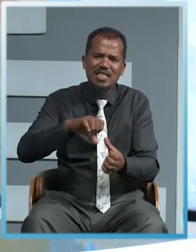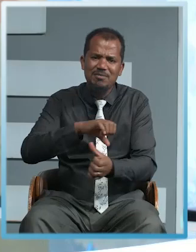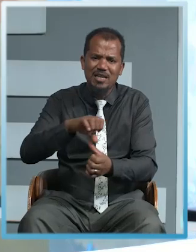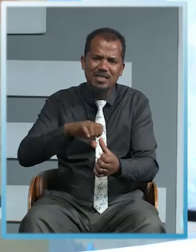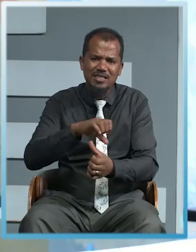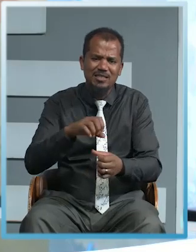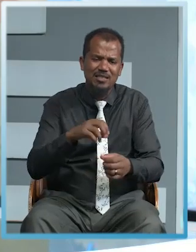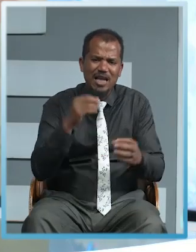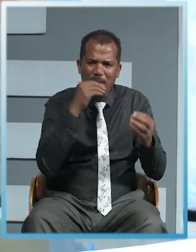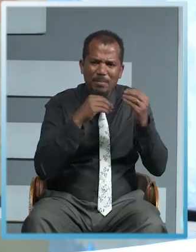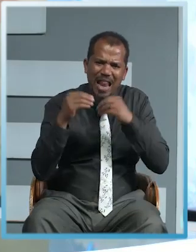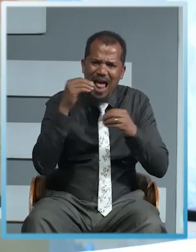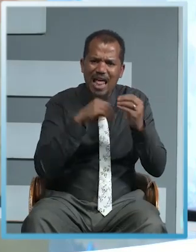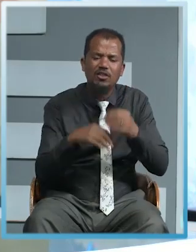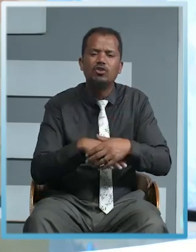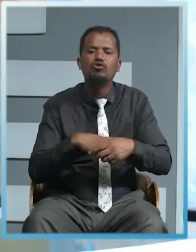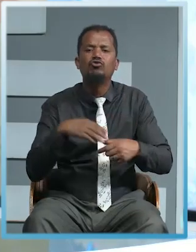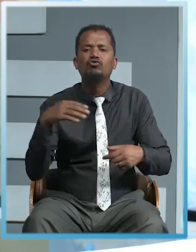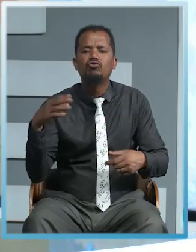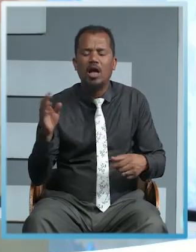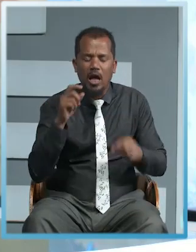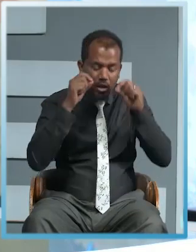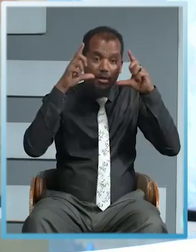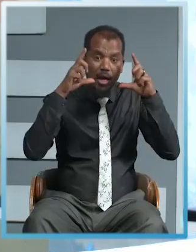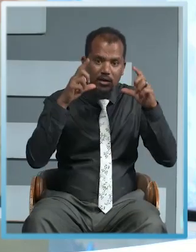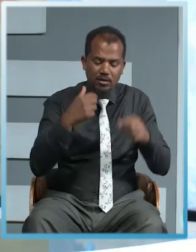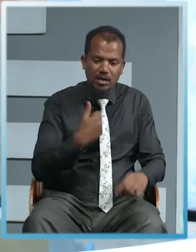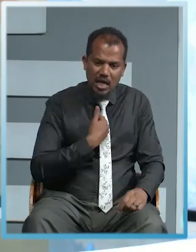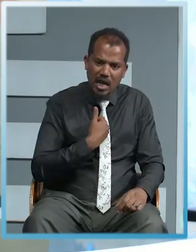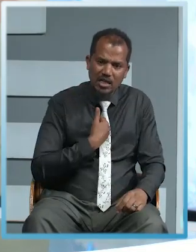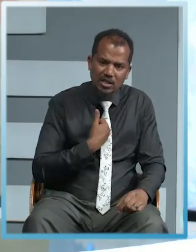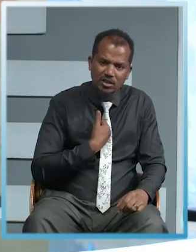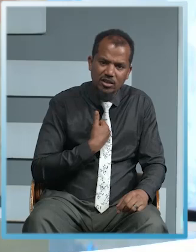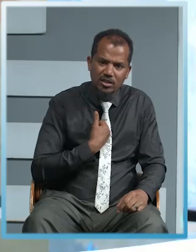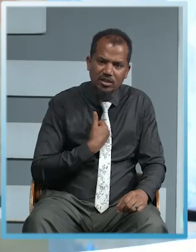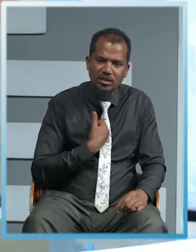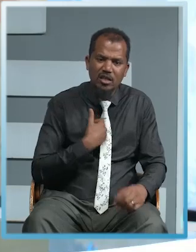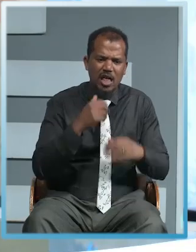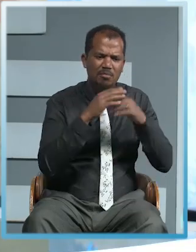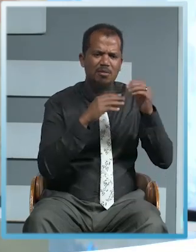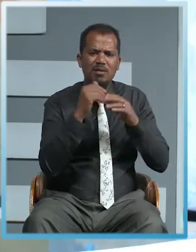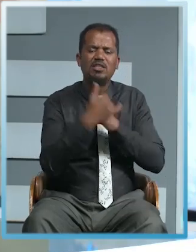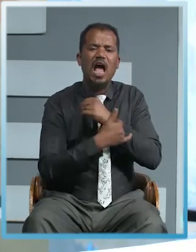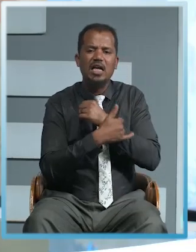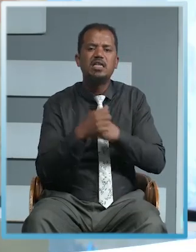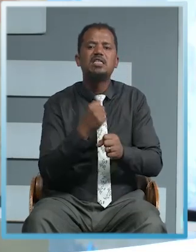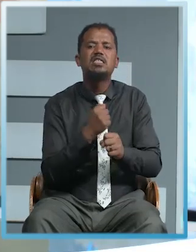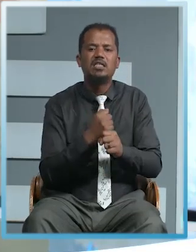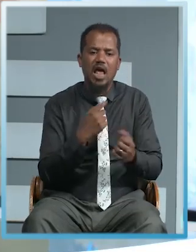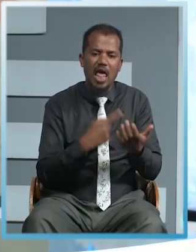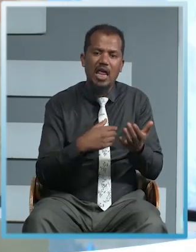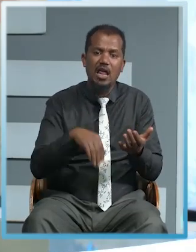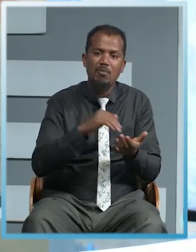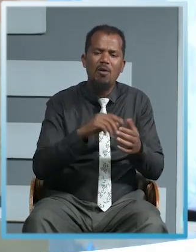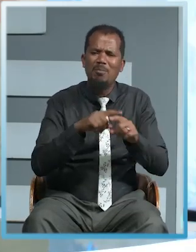በርስ ከመበላላት እንውጣ እንባንና ለራሳችን የሚመቻገር እንስራ ይሄን